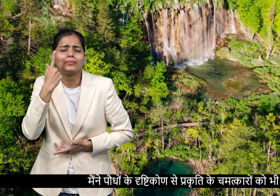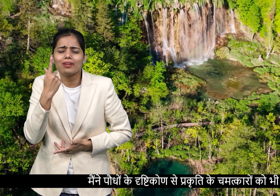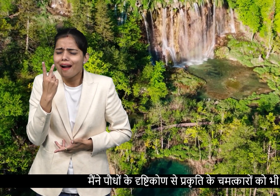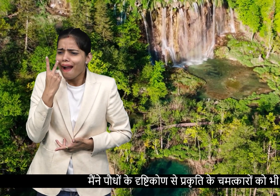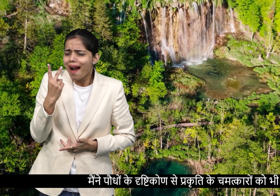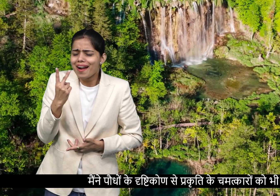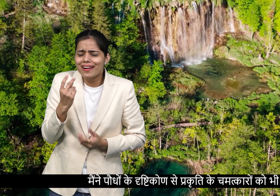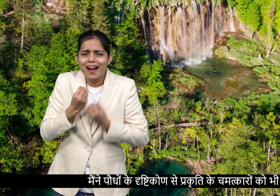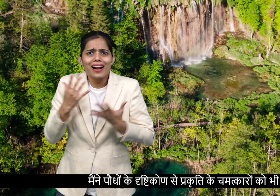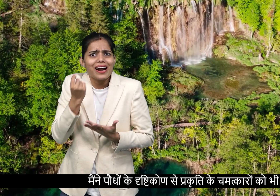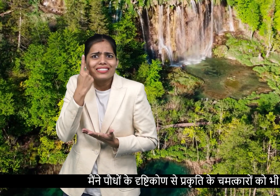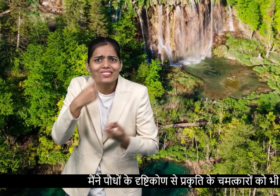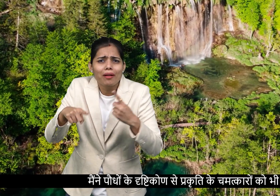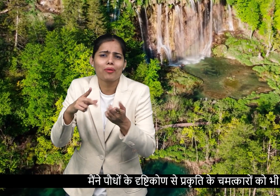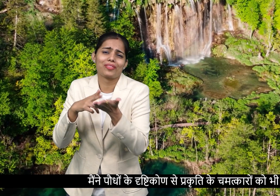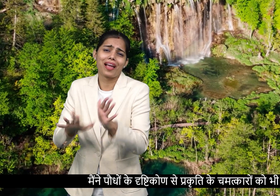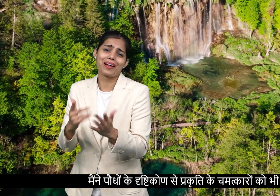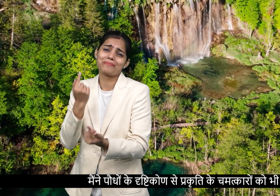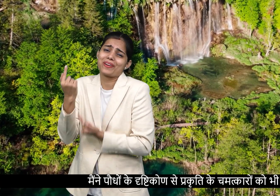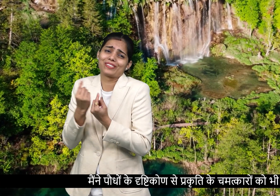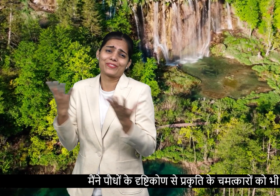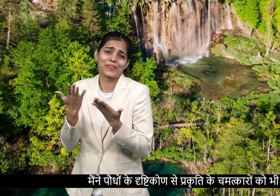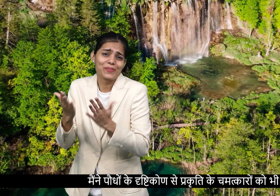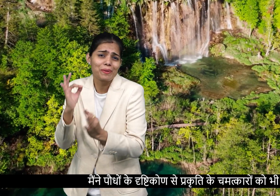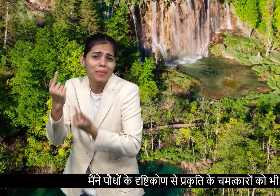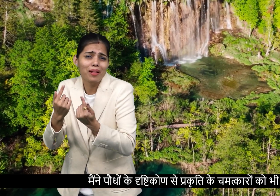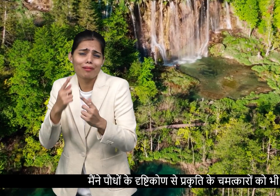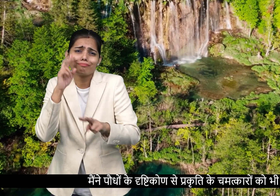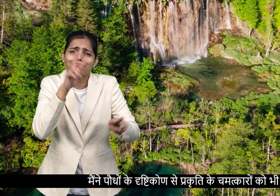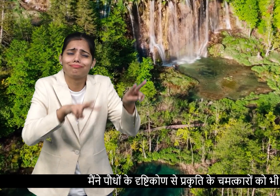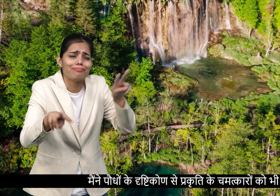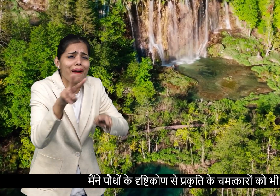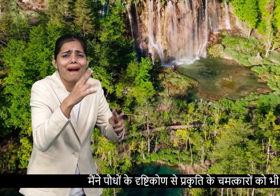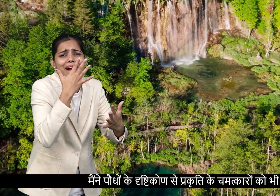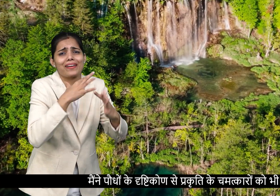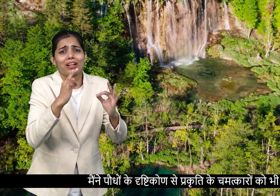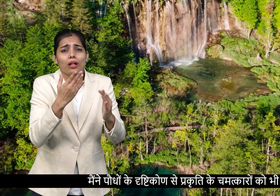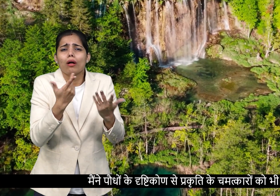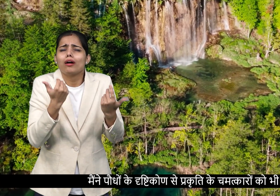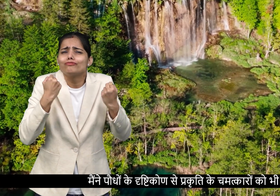मैंने पौधों के दृष्टिकोण से प्रकृति के चमत्कारों को भी समझा।